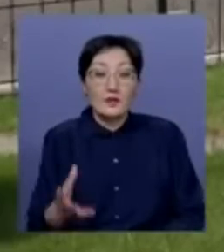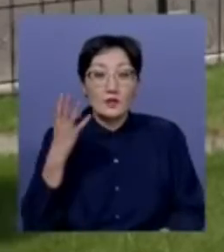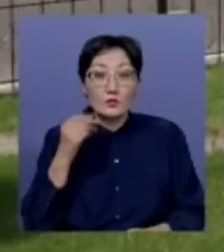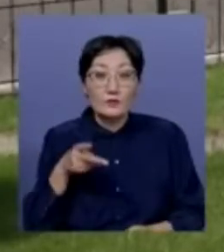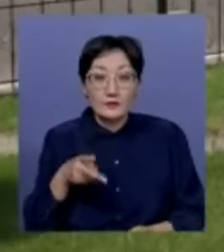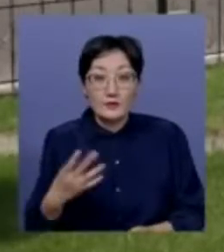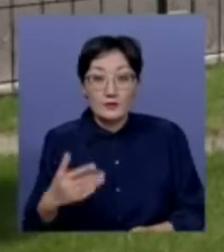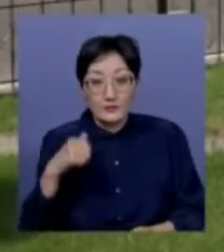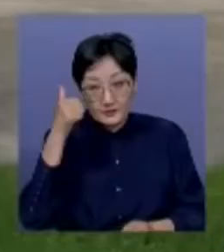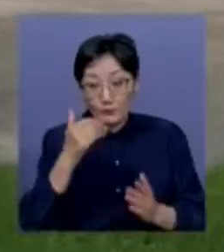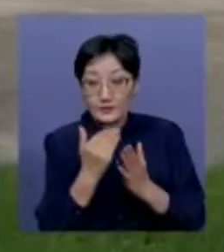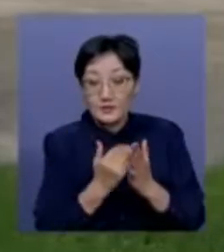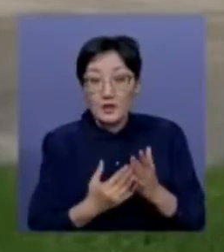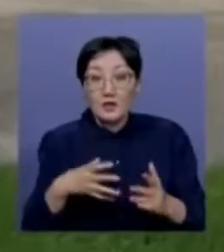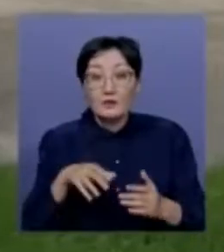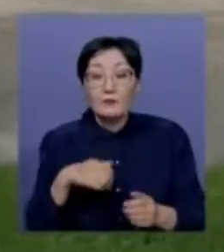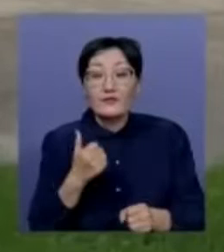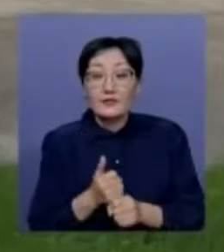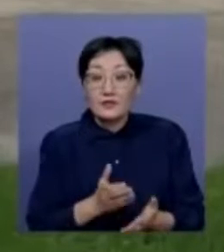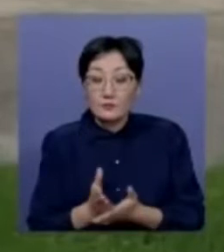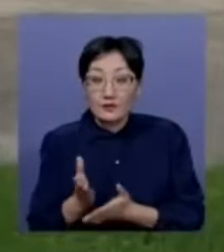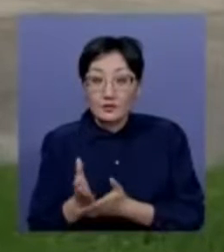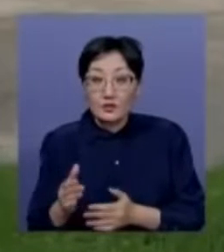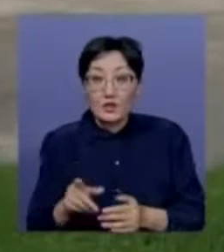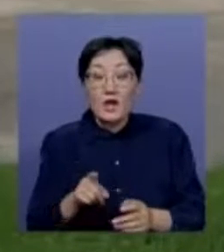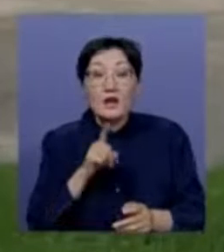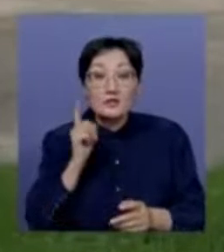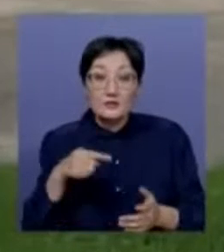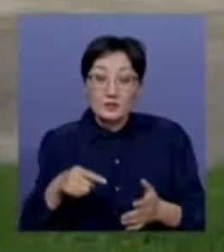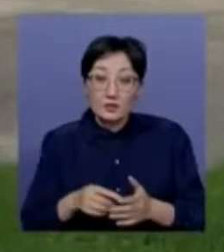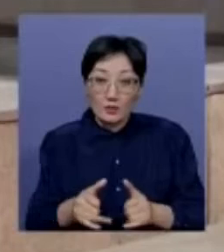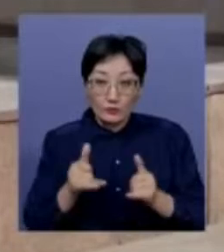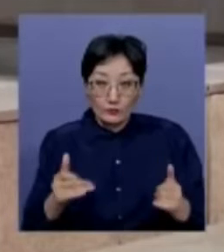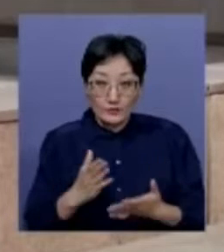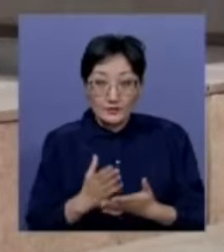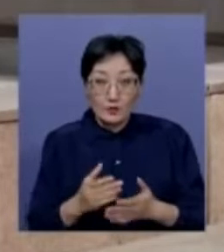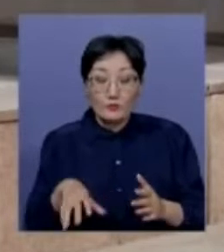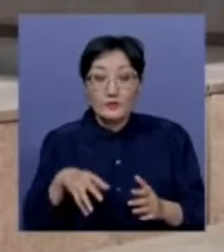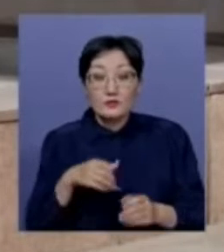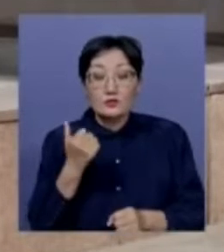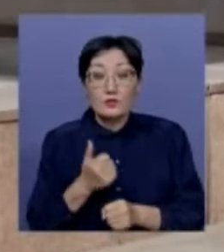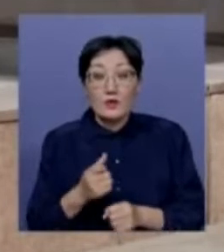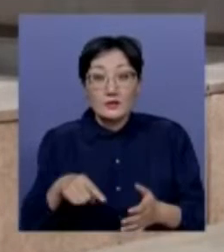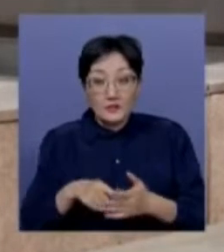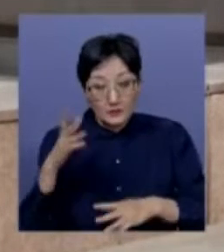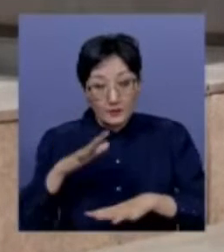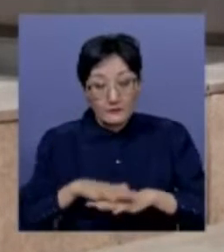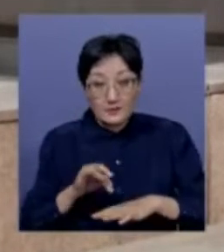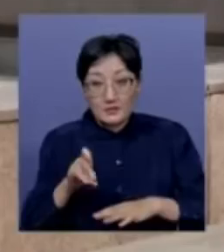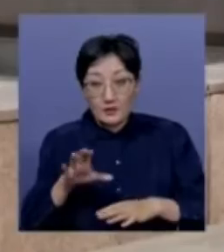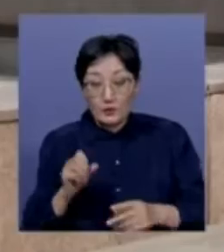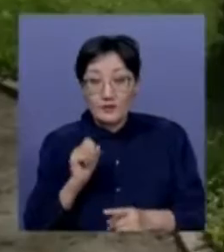Алматы 2050 стратегиясының негізгі бағыттарының бірі жасыл қаланы дамыту болып табылады. Соның негізінде қала әкімі Бақытжан